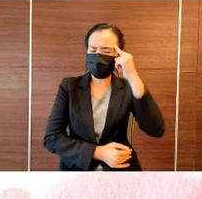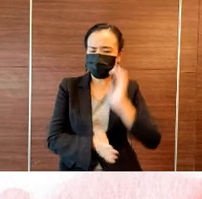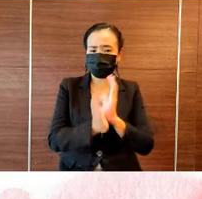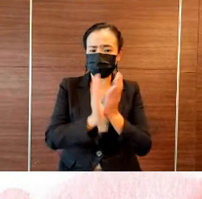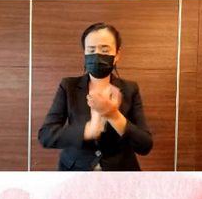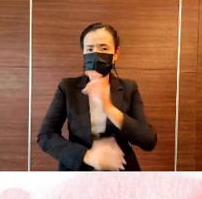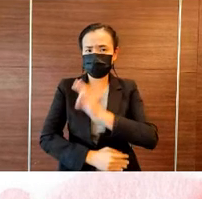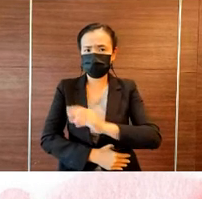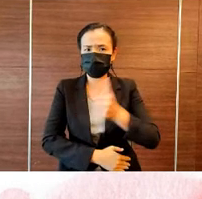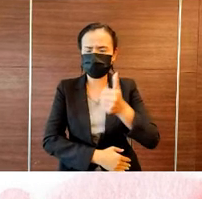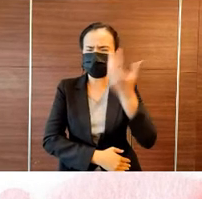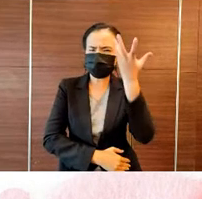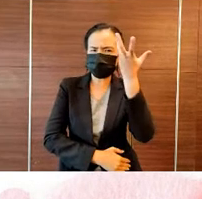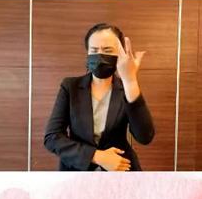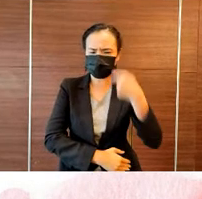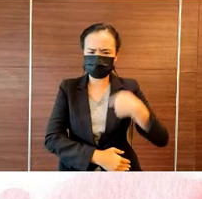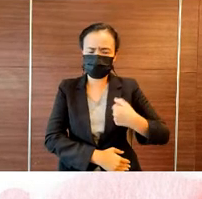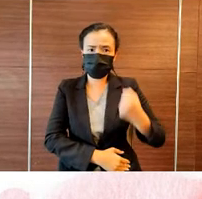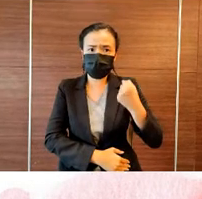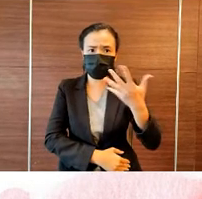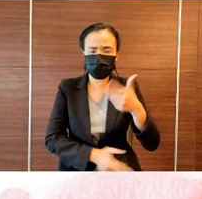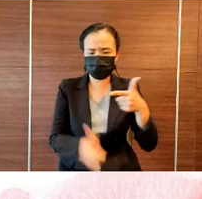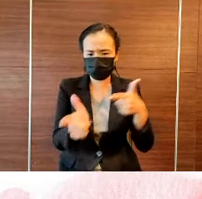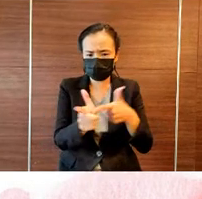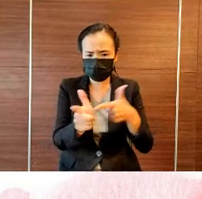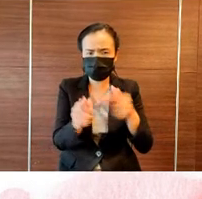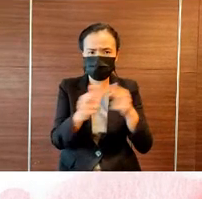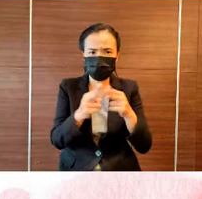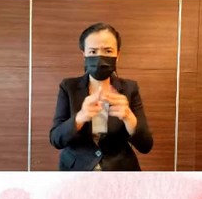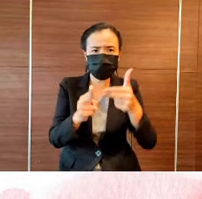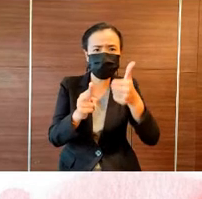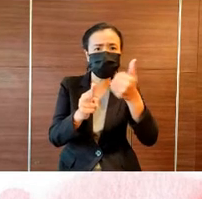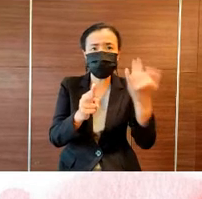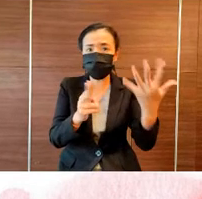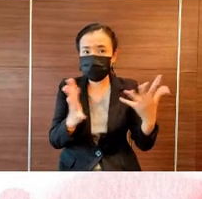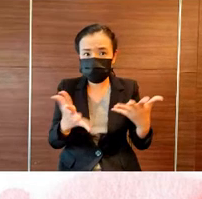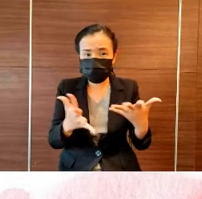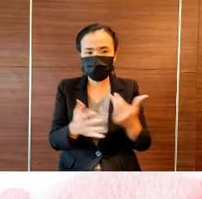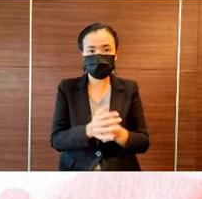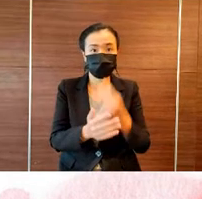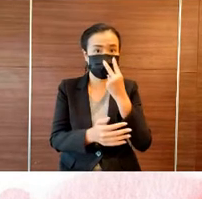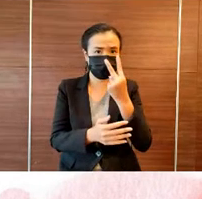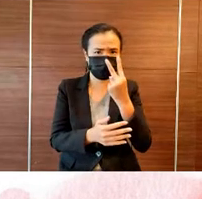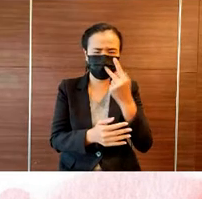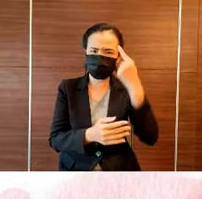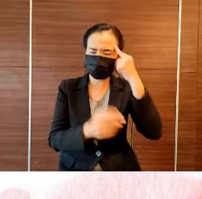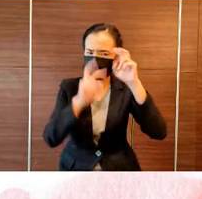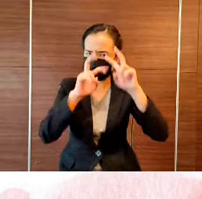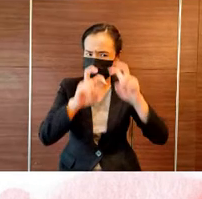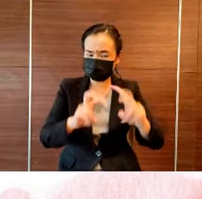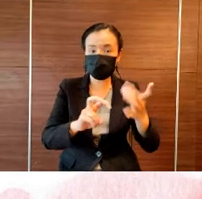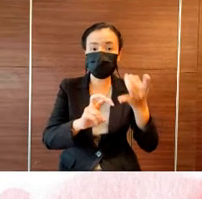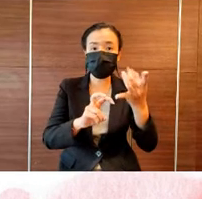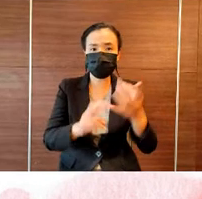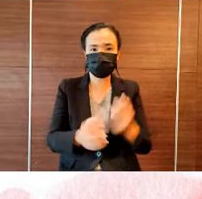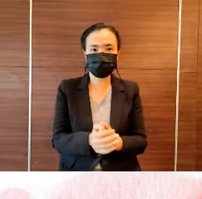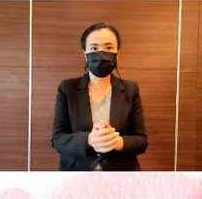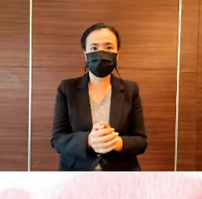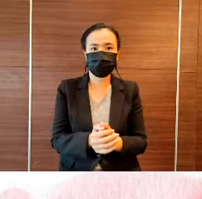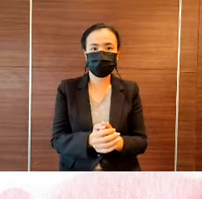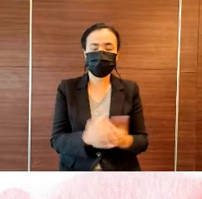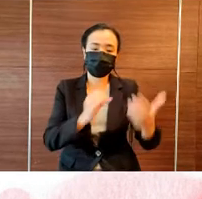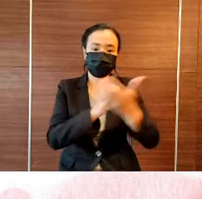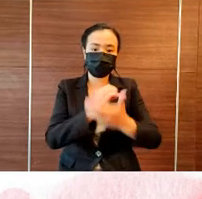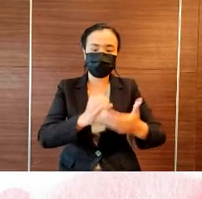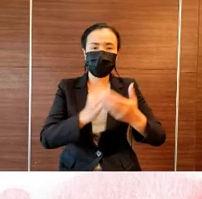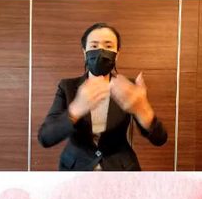คนอาจจะรู้สึกกดดันหรือไม่มั่นใจว่าตัวเองสามารถมีเซ็กซ์ได้ดีอันนี้ดูตามจากไปเรื่อยๆนะคะแล้วลองดูว่าอะไรมันอยู่ในนั้นเนาะการใช้ยาจะช่วยป